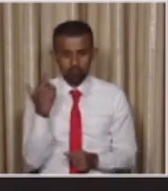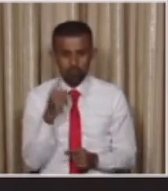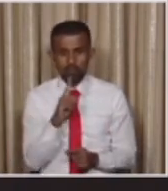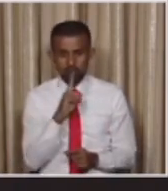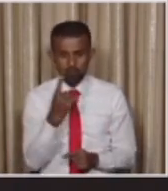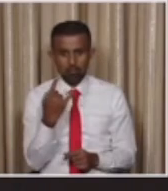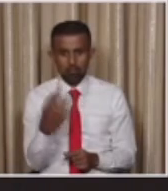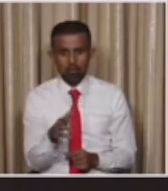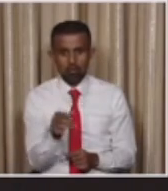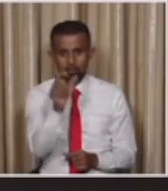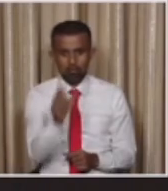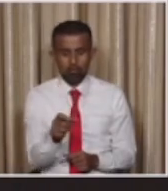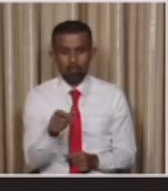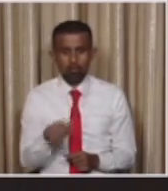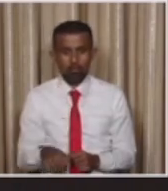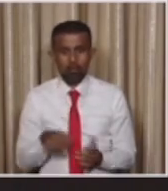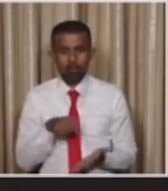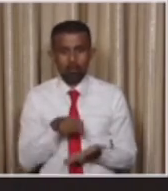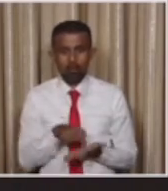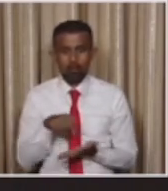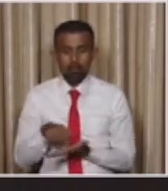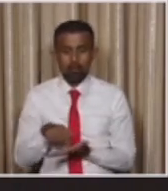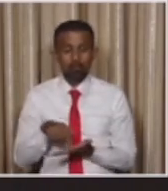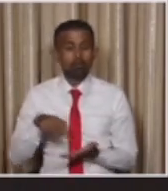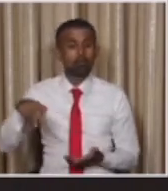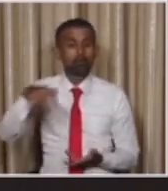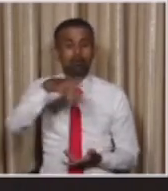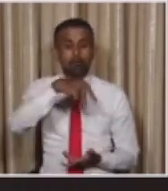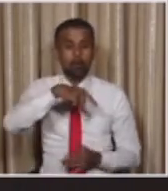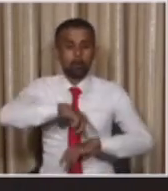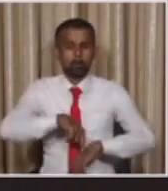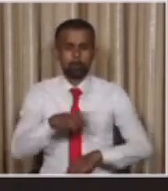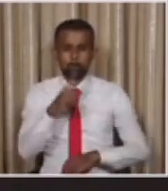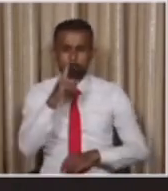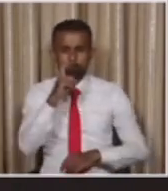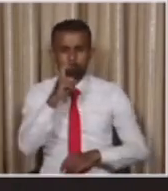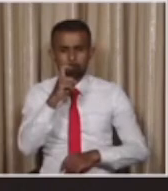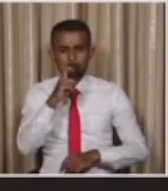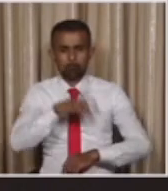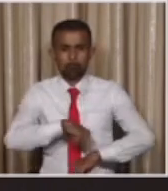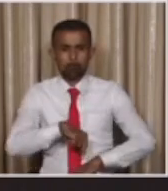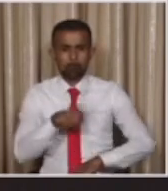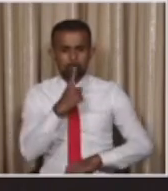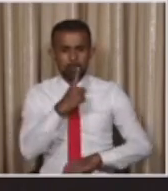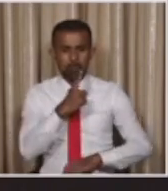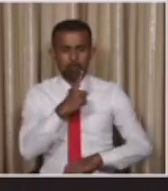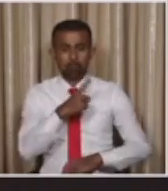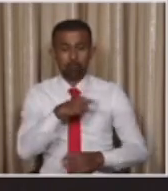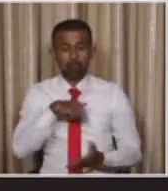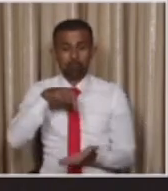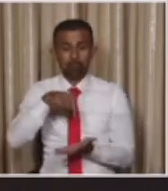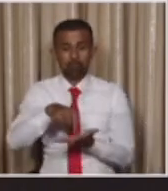කතා කරා. ඔබතුමා අද මේ නගරේ වටයක් යන්න පුළුවන්, පැය භාගයයි පැයක් අතර අතුරතුව මේ